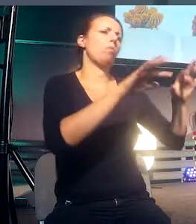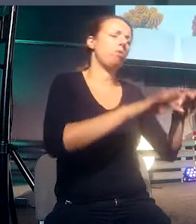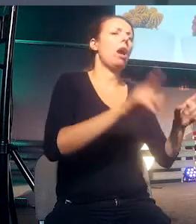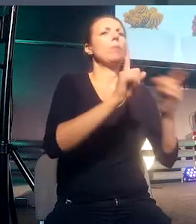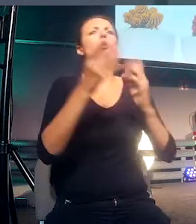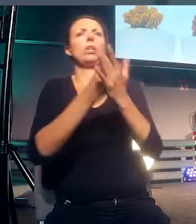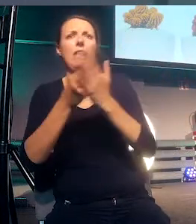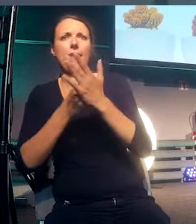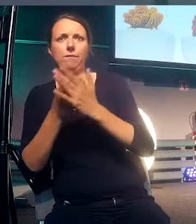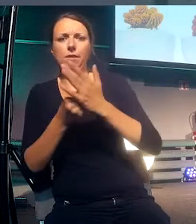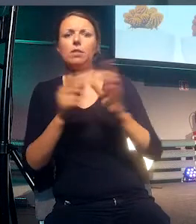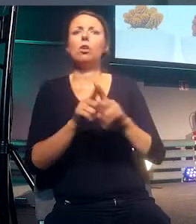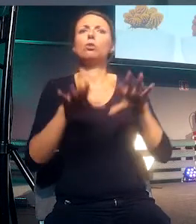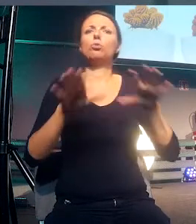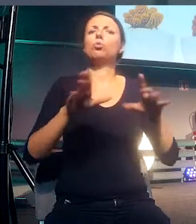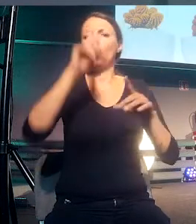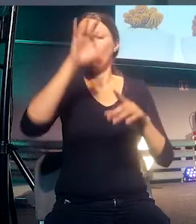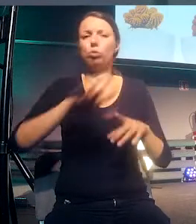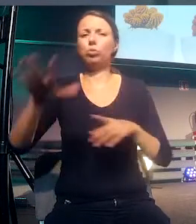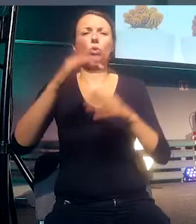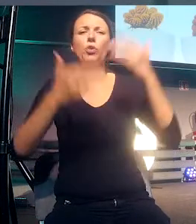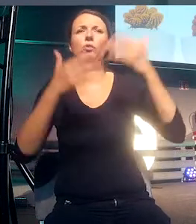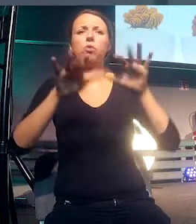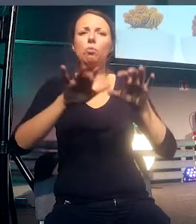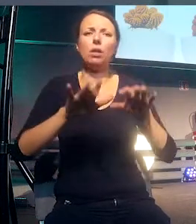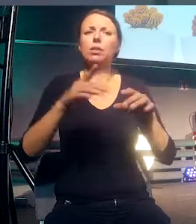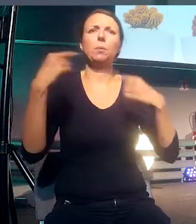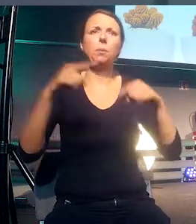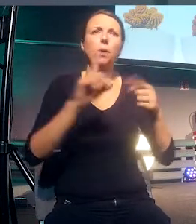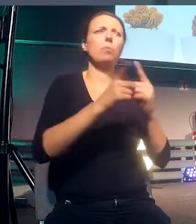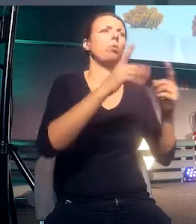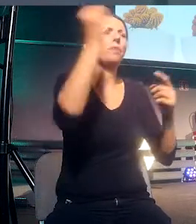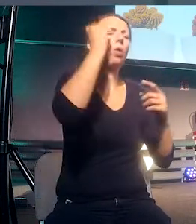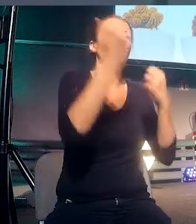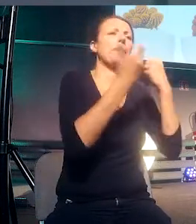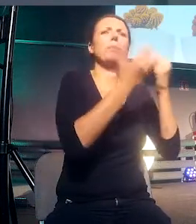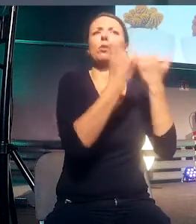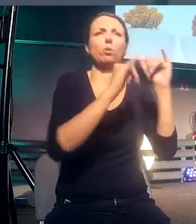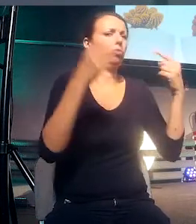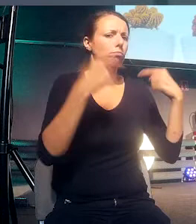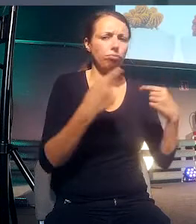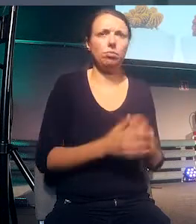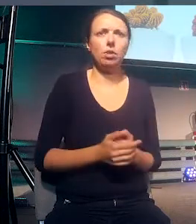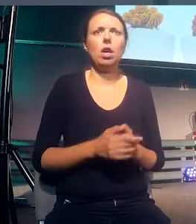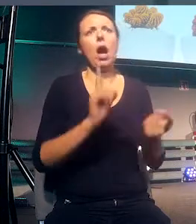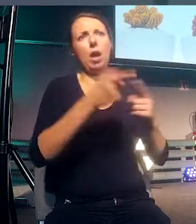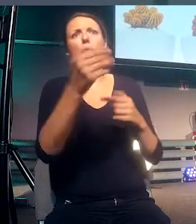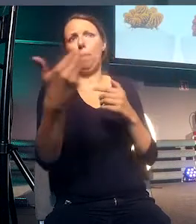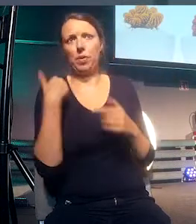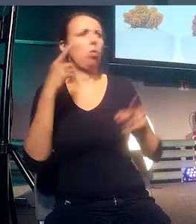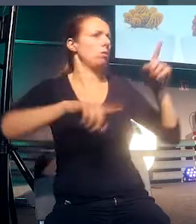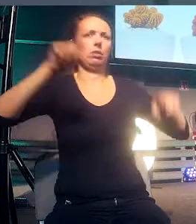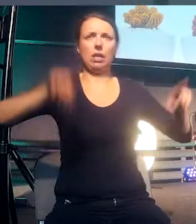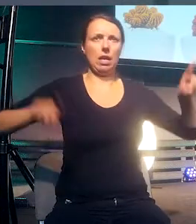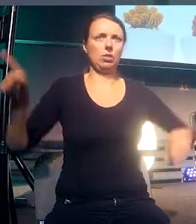które studiowały informatyki czy nauki ścisłe. Jest również cała masa osób, które nie mają żadnego z